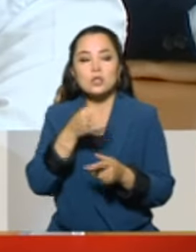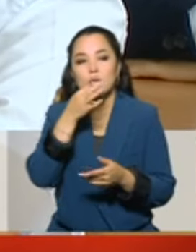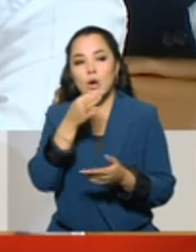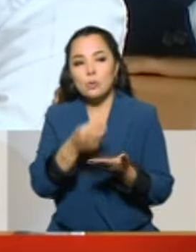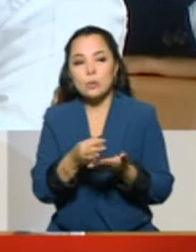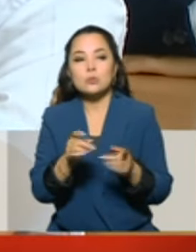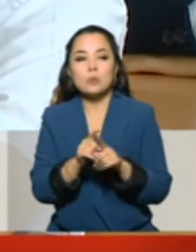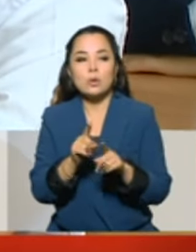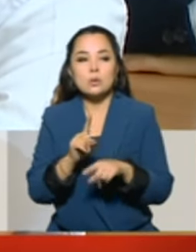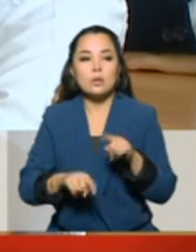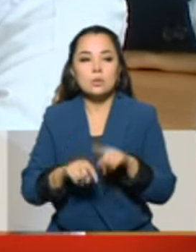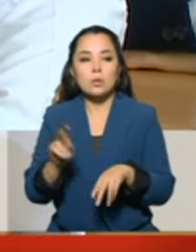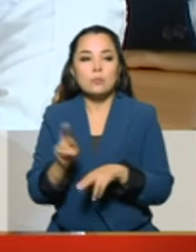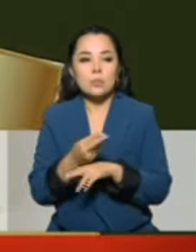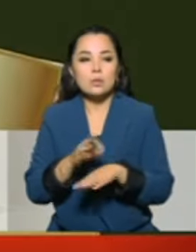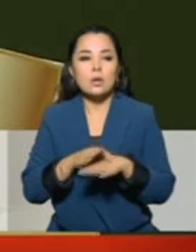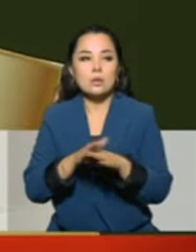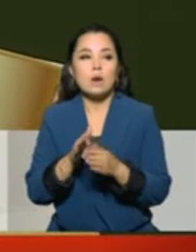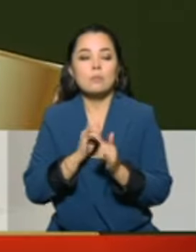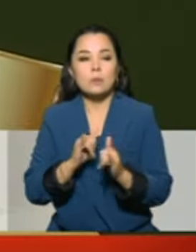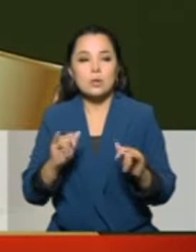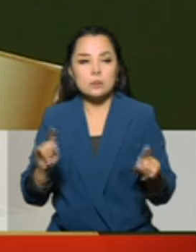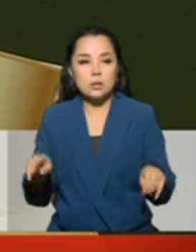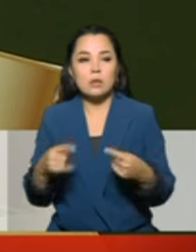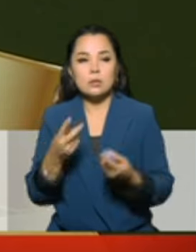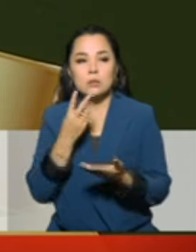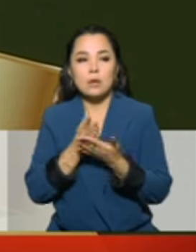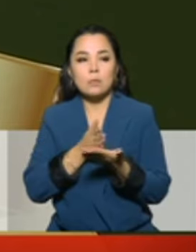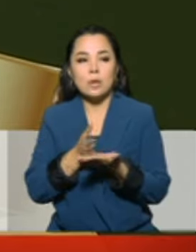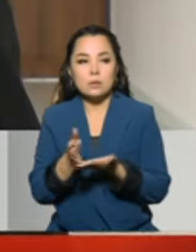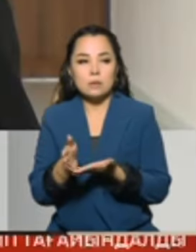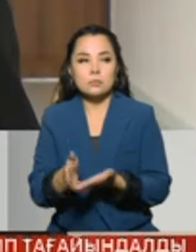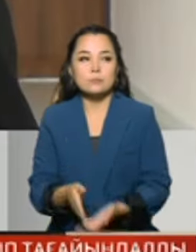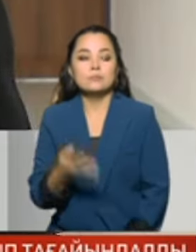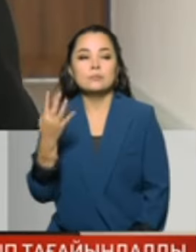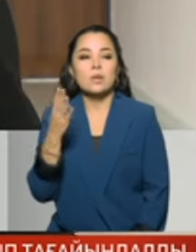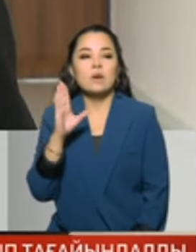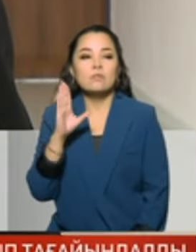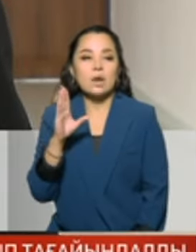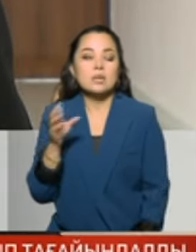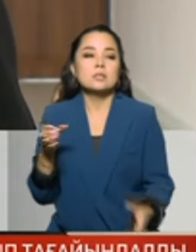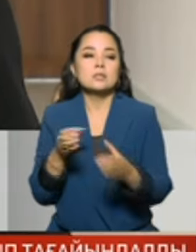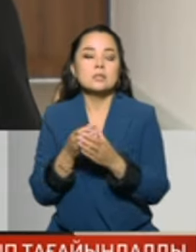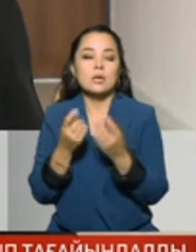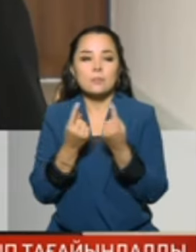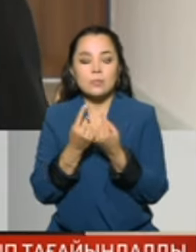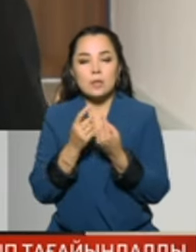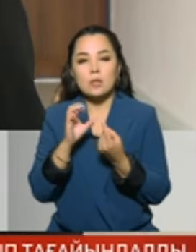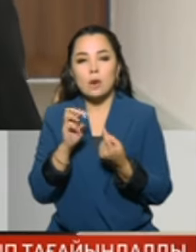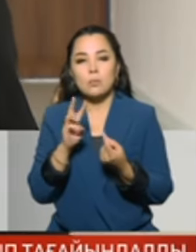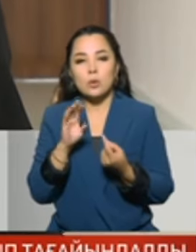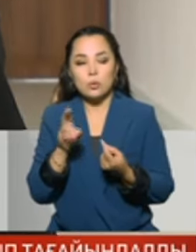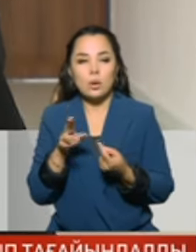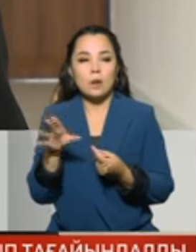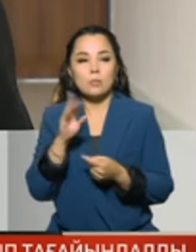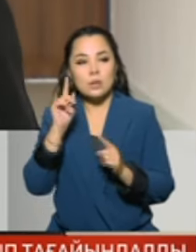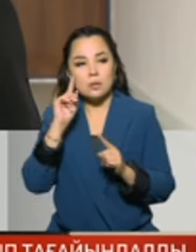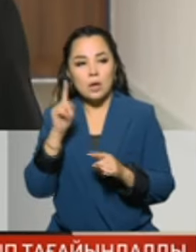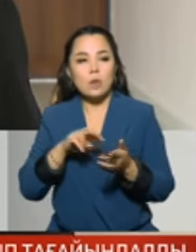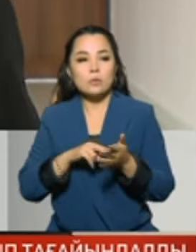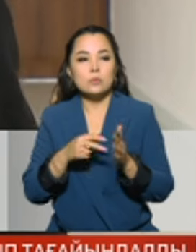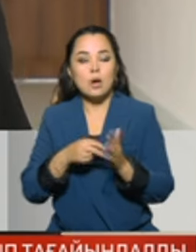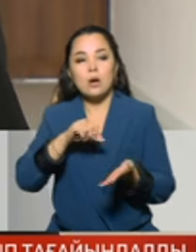пен патриоттық тәрбиені дамытуға бағытталған. 4-ші В сыныбында Самұрық-Жан әлемді таниды деген